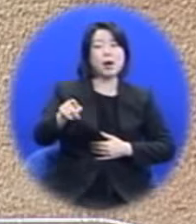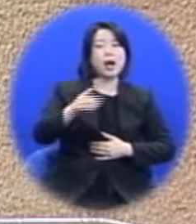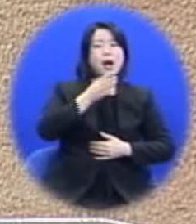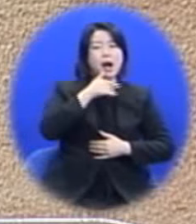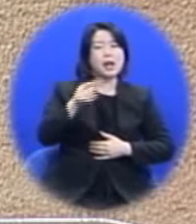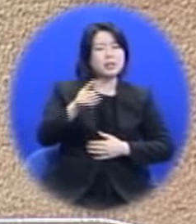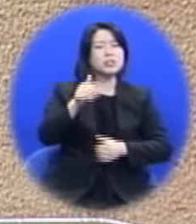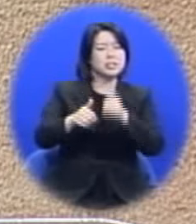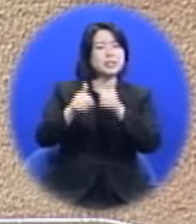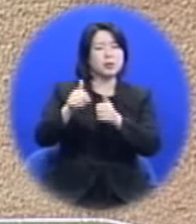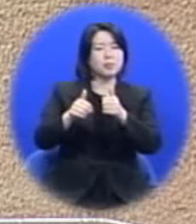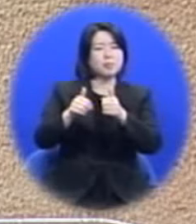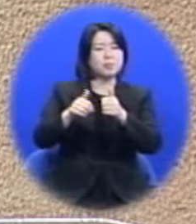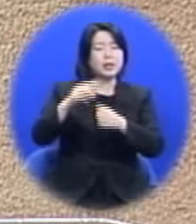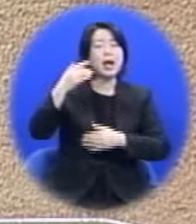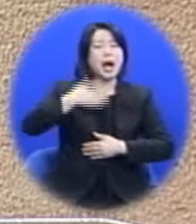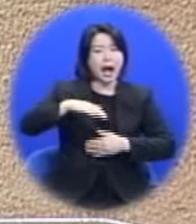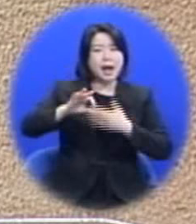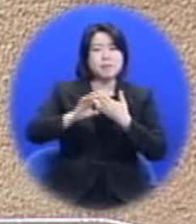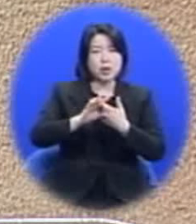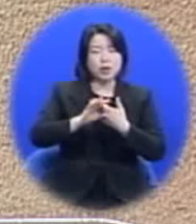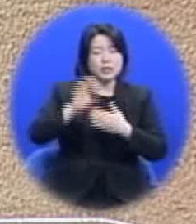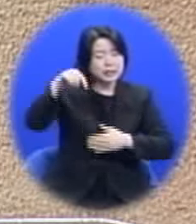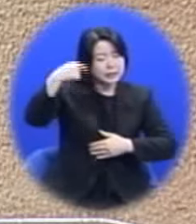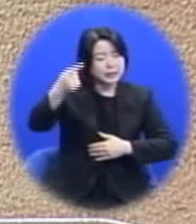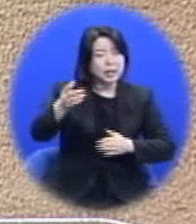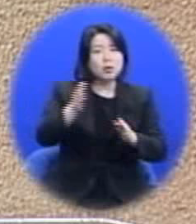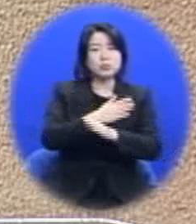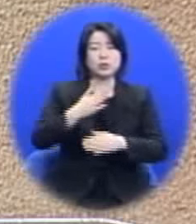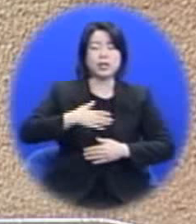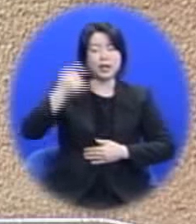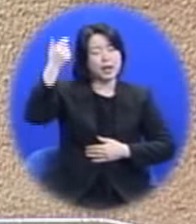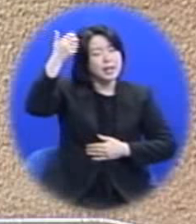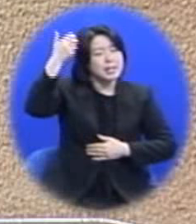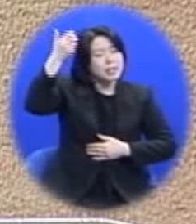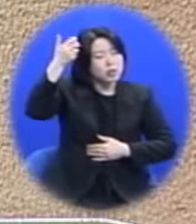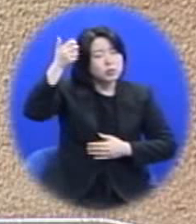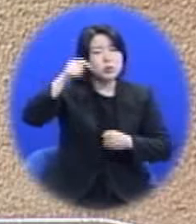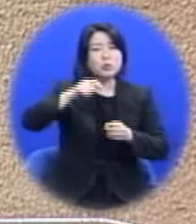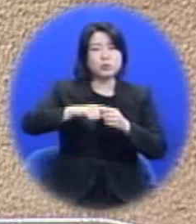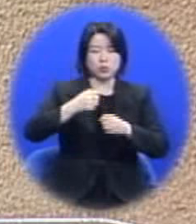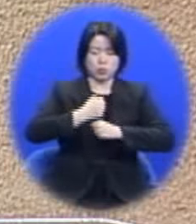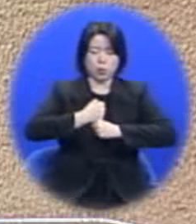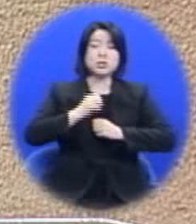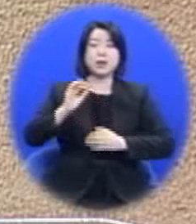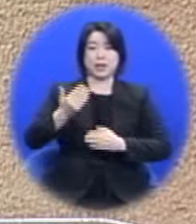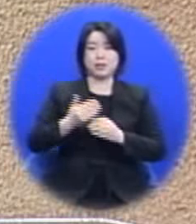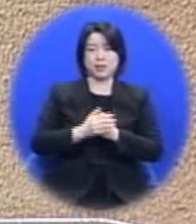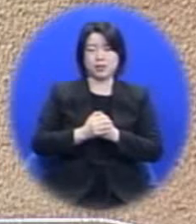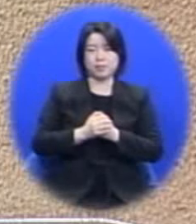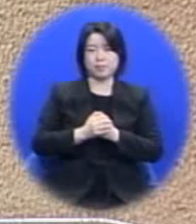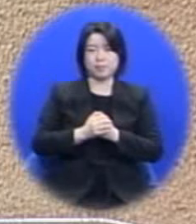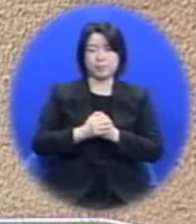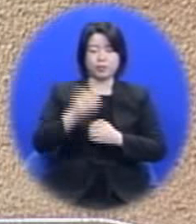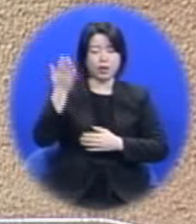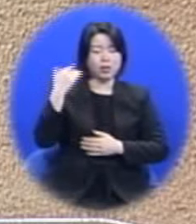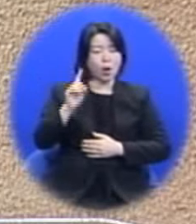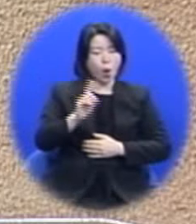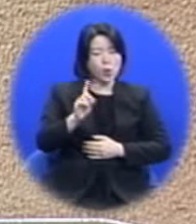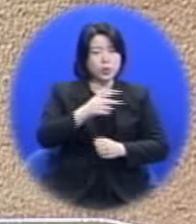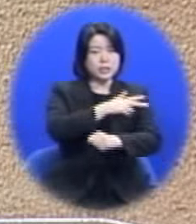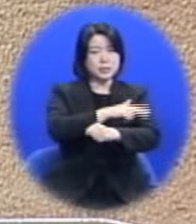느껴지면 그다음부터는 내가 영적으로 조심하게 돼요. 한번은 어느 집사님이